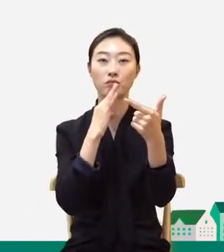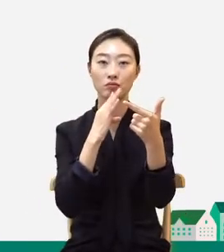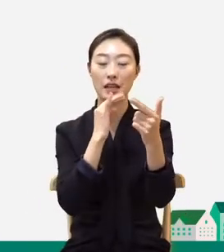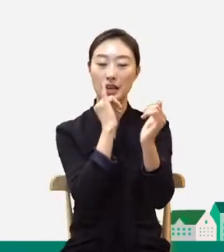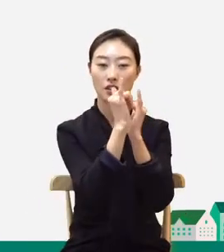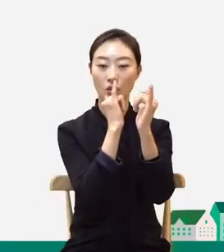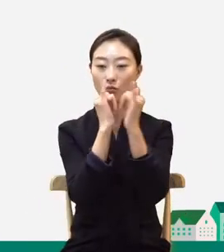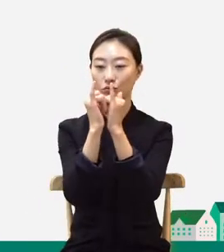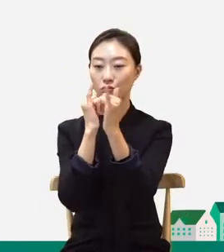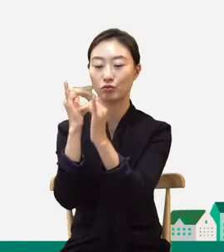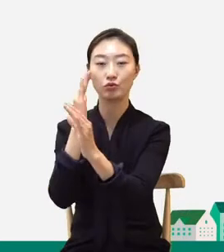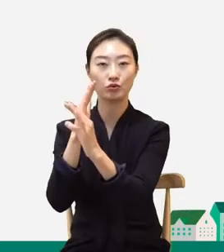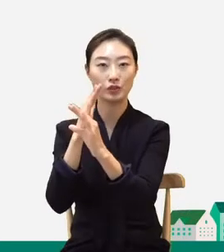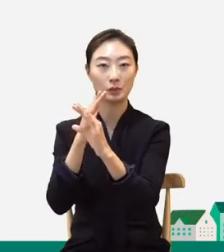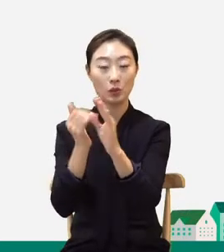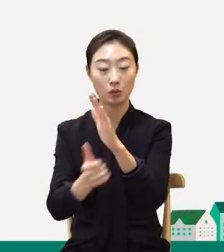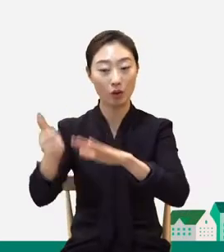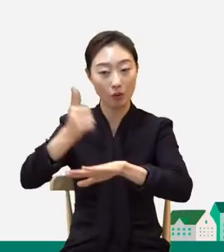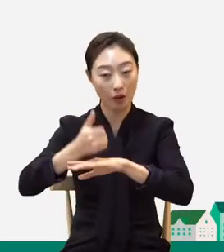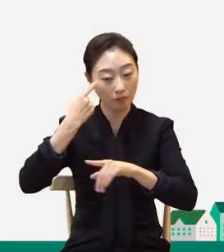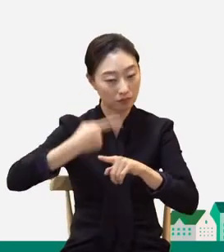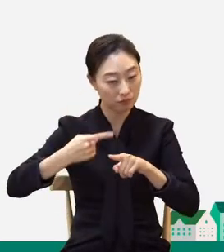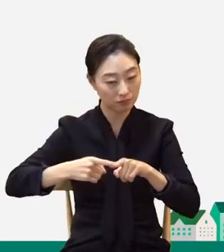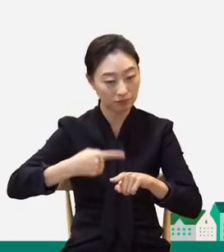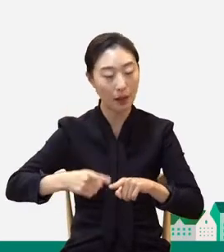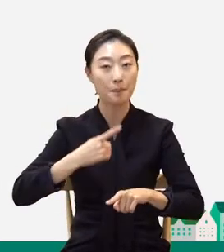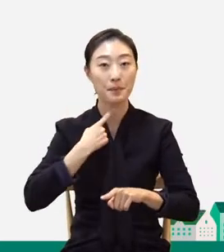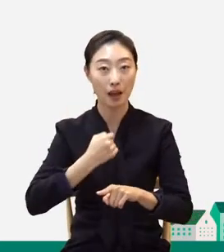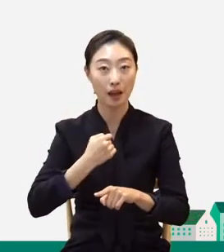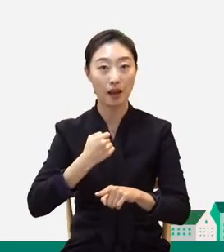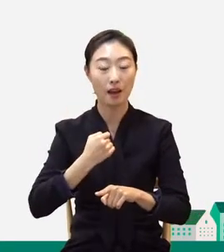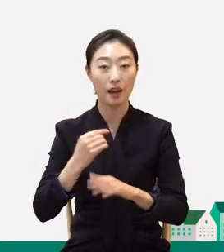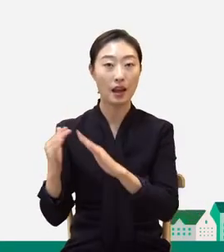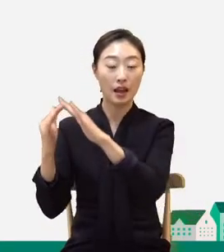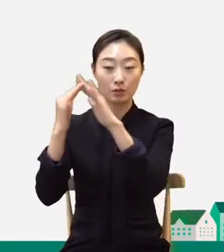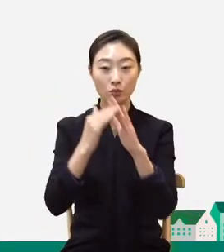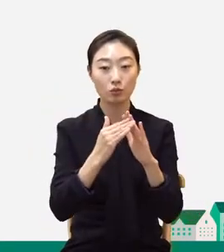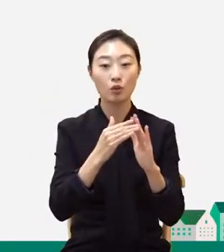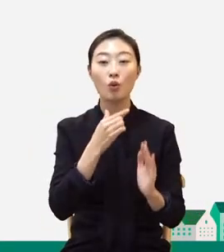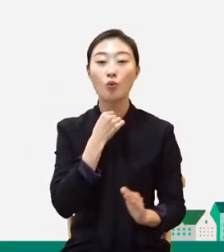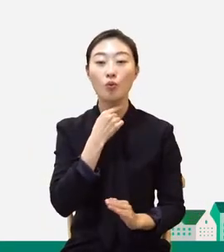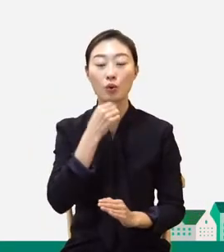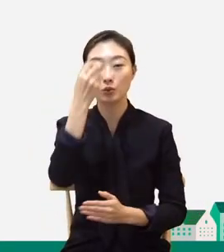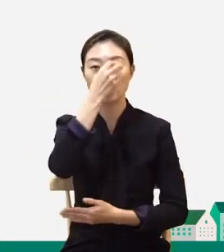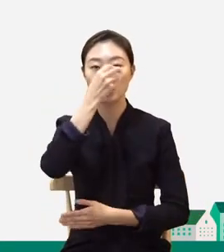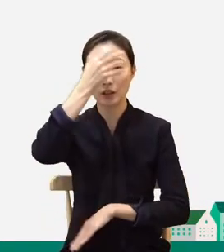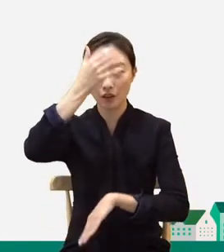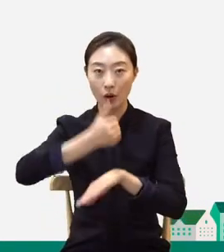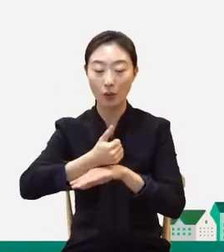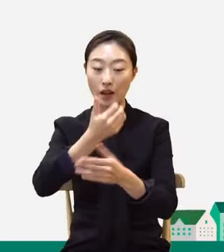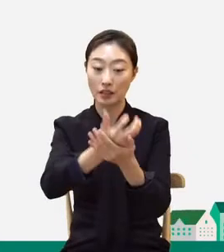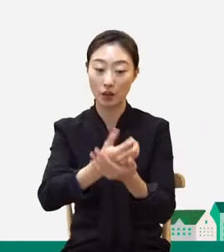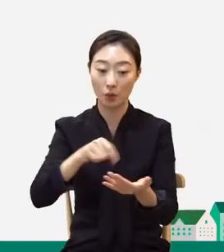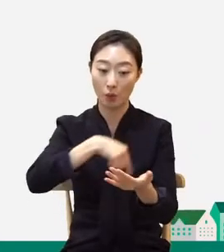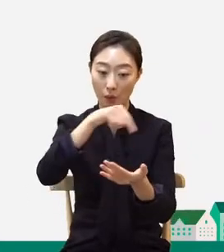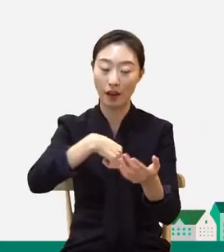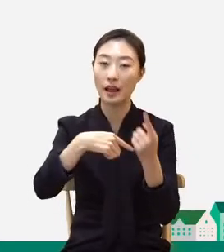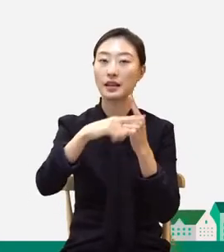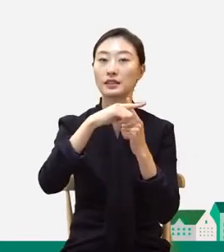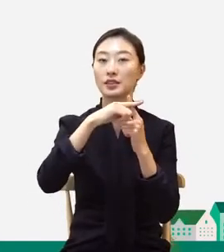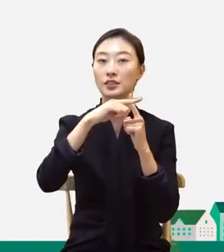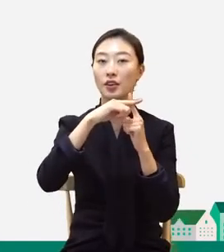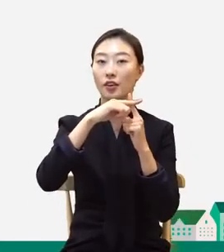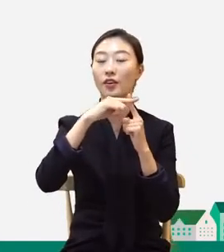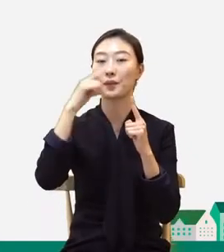인터뷰 중심으로 성과를 분석을 해봤는데요. 입주자분들의 설문조사를 했을 때 이제 이 자료에는 긍정적 응답률이